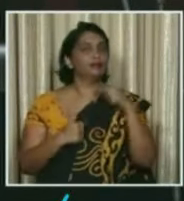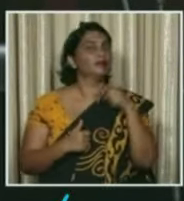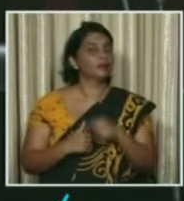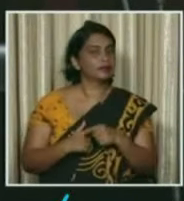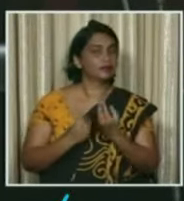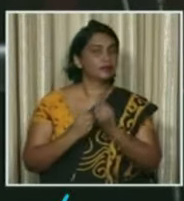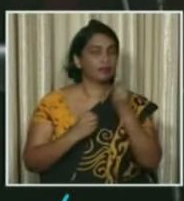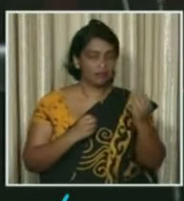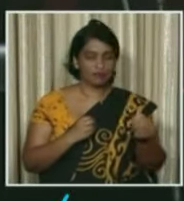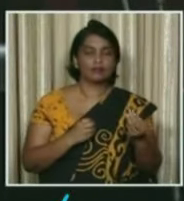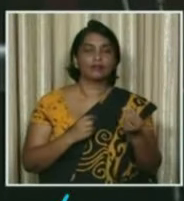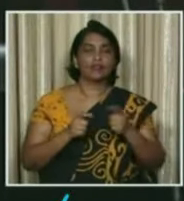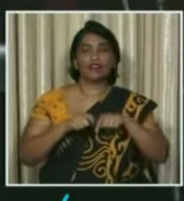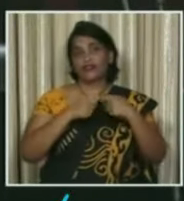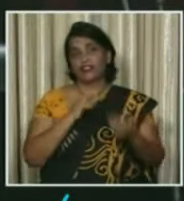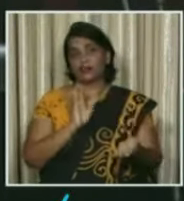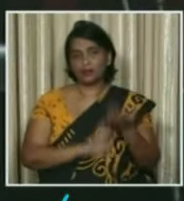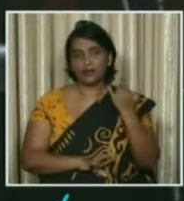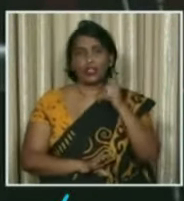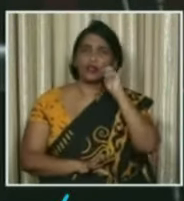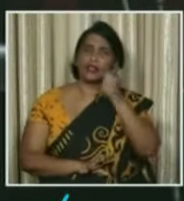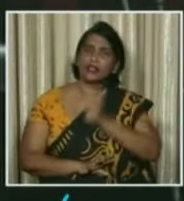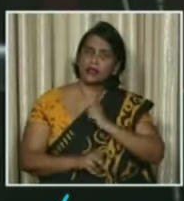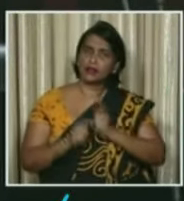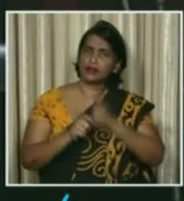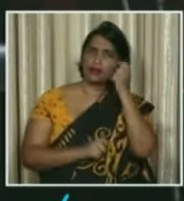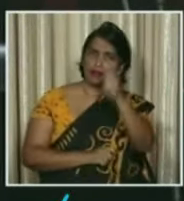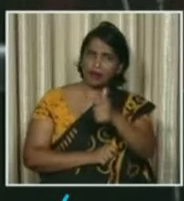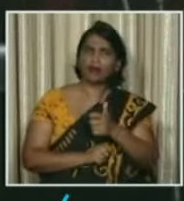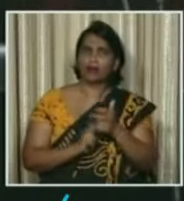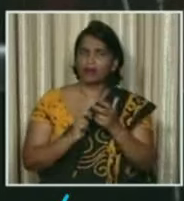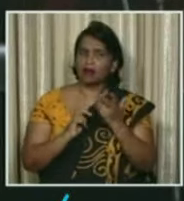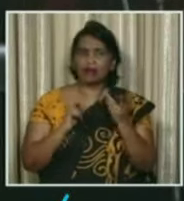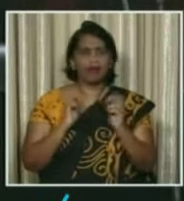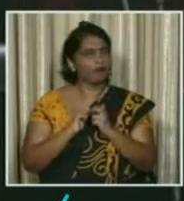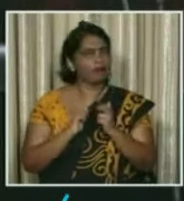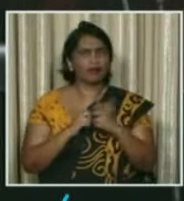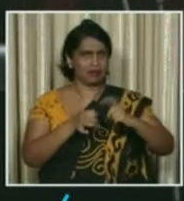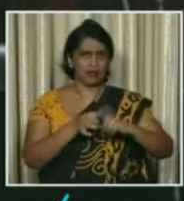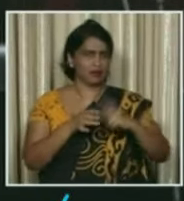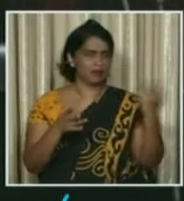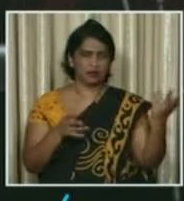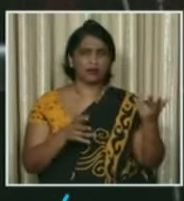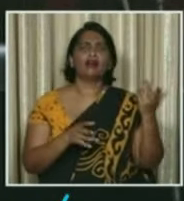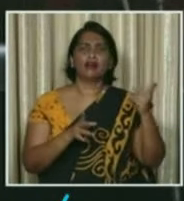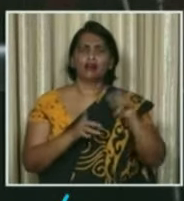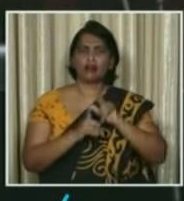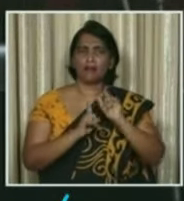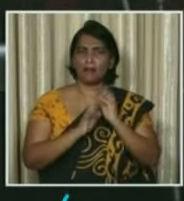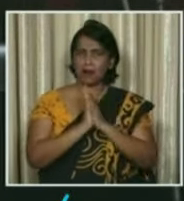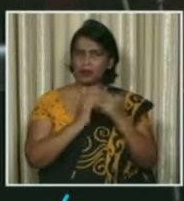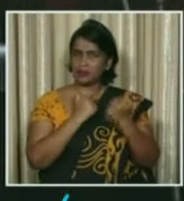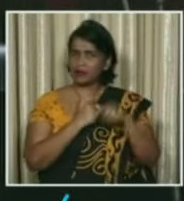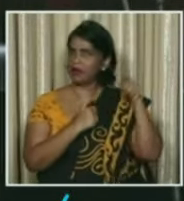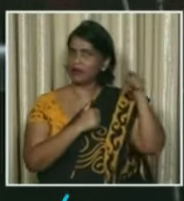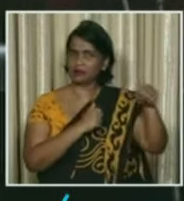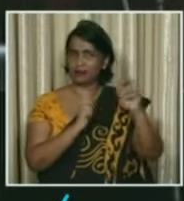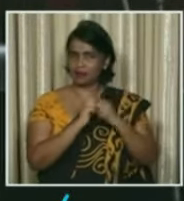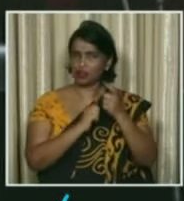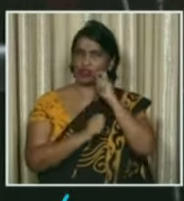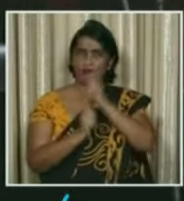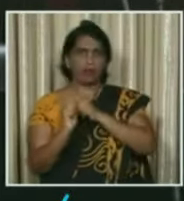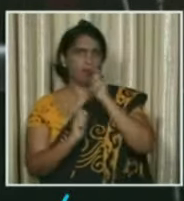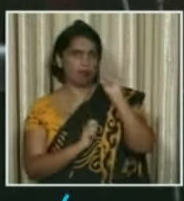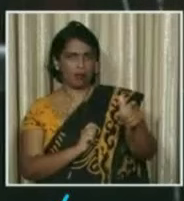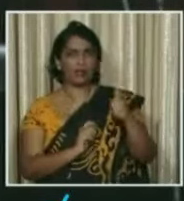ගන්න ගියාම ආයුර්වේදමයි. මං කොහොිතින් ජනතාව කැමති නම් වියදමක් දරන්න ගරු කතානායකතුමනි. ඉතින් ඒගොල්ලන්ට ප්‍රශ්නයක් නැහැ නේ. මේ ආගම නියෝජන දෙපාර්තමේන්තුවට අදාළ නැහැ නේ. යම් කිසි දෙයක්